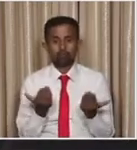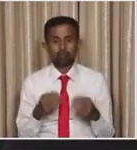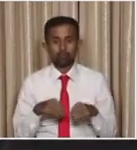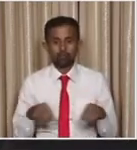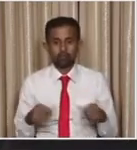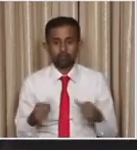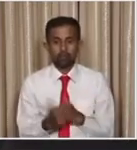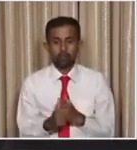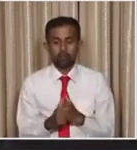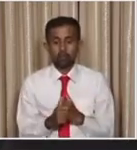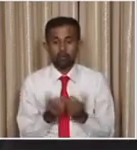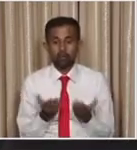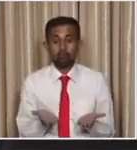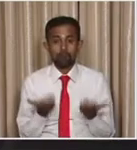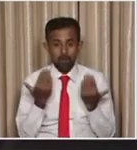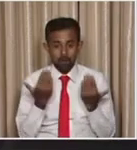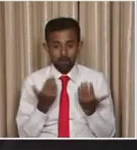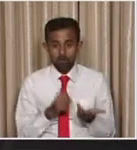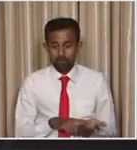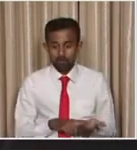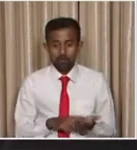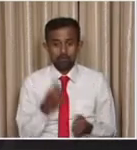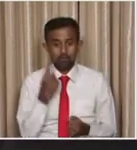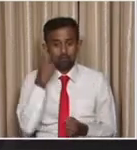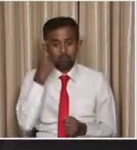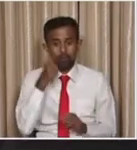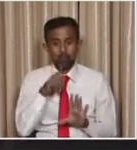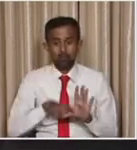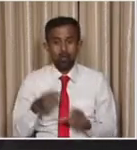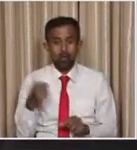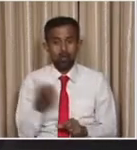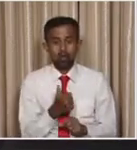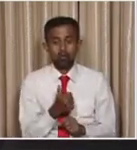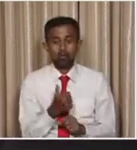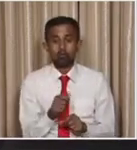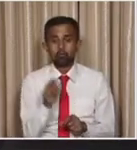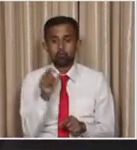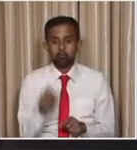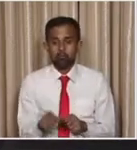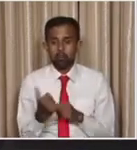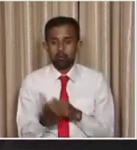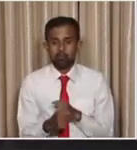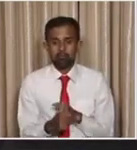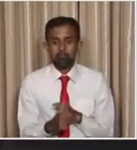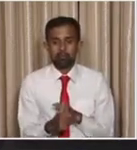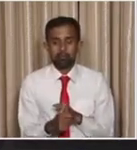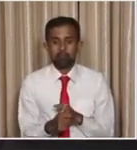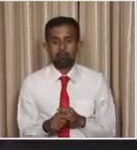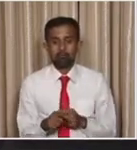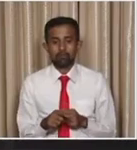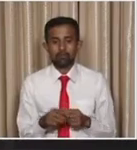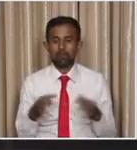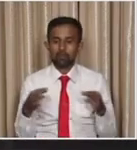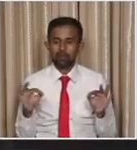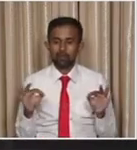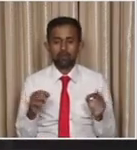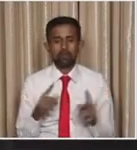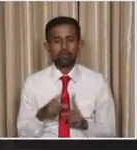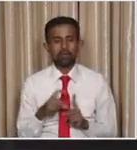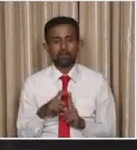නිෂ්පාදන ඵලදාව වැඩි කරන්න, උගත් පුහුණු නවීන ශ්‍රම බලකායක් ඇති කරන්න, ඒ වගේම නිදහස්